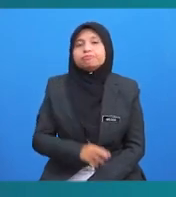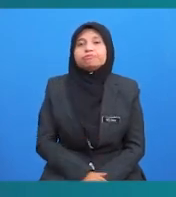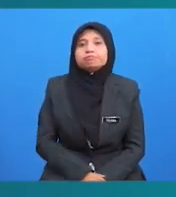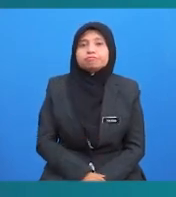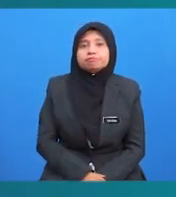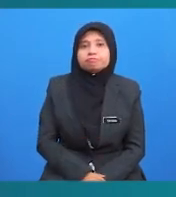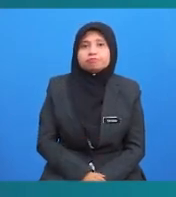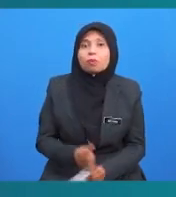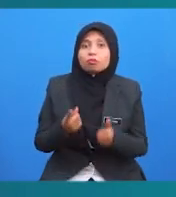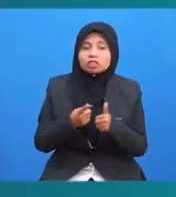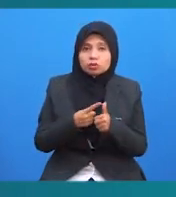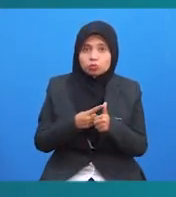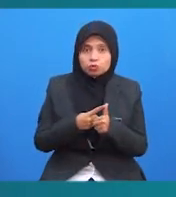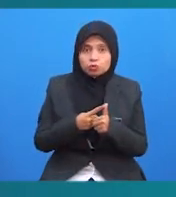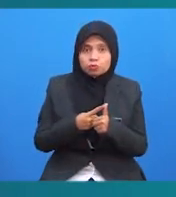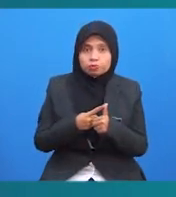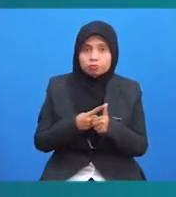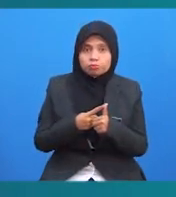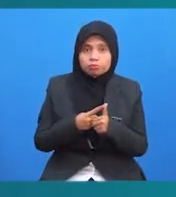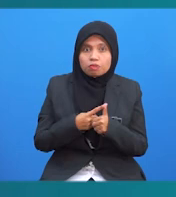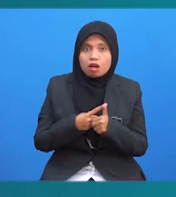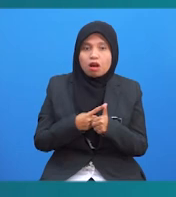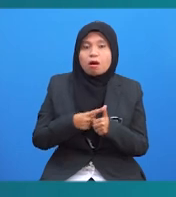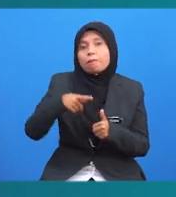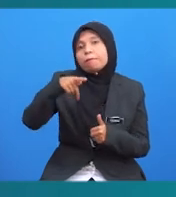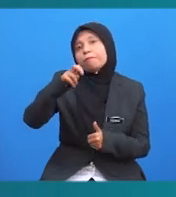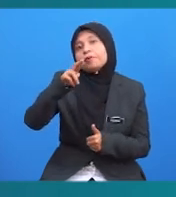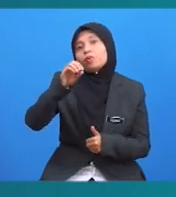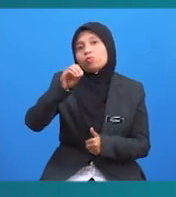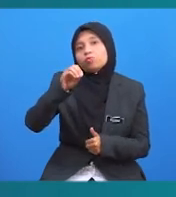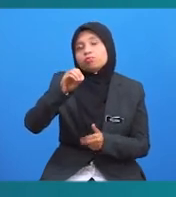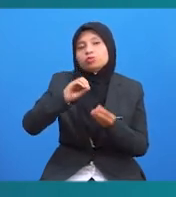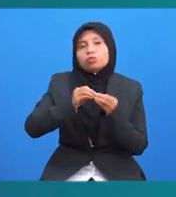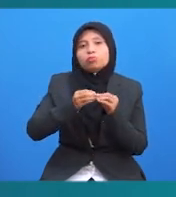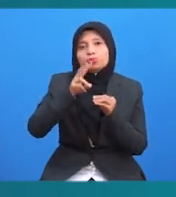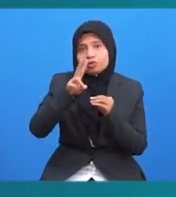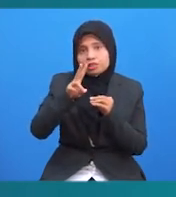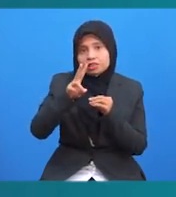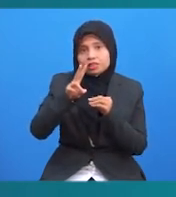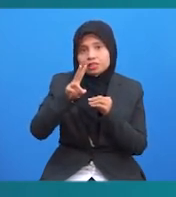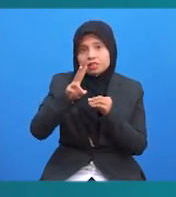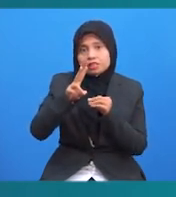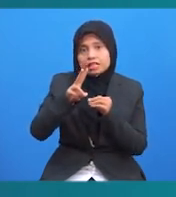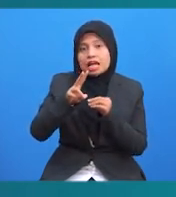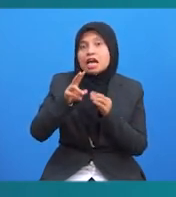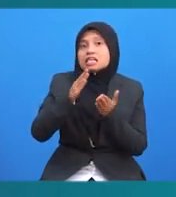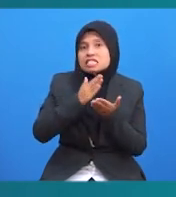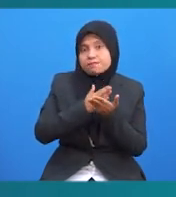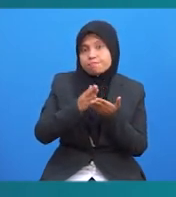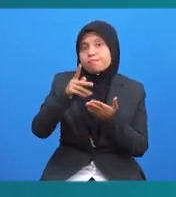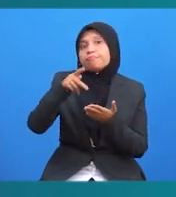DSLR. Yang pertama adalah profesional. Yang kedua adalah